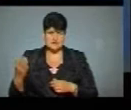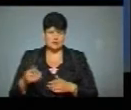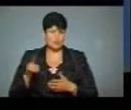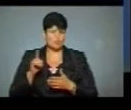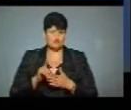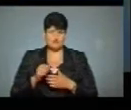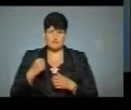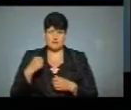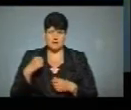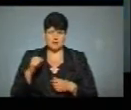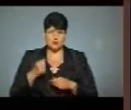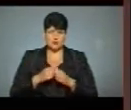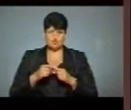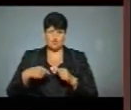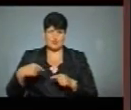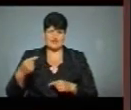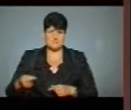перемог на кожному етапі.